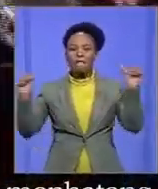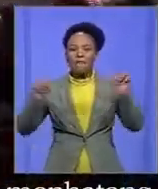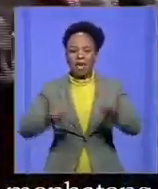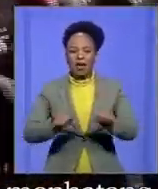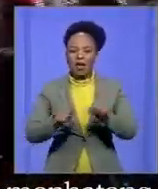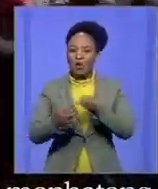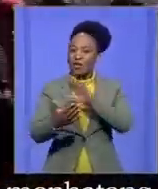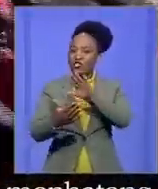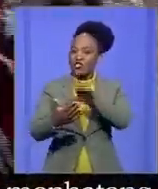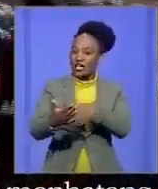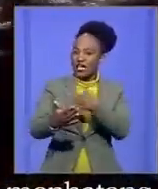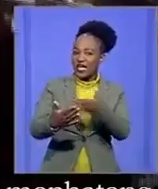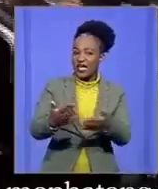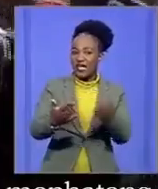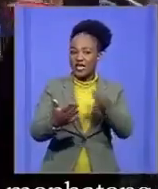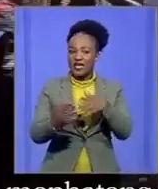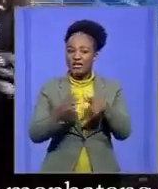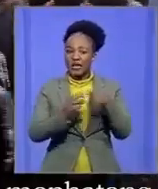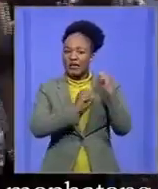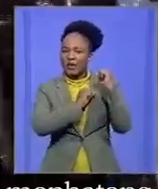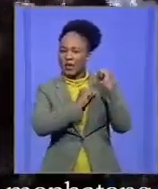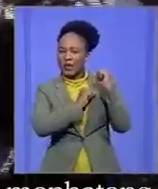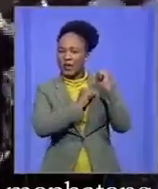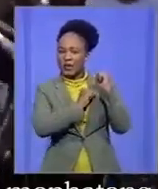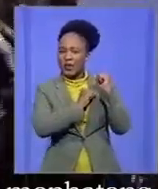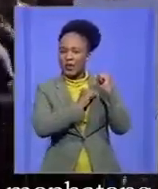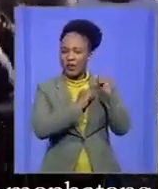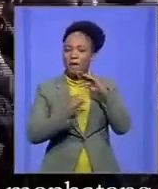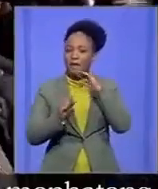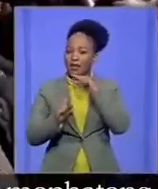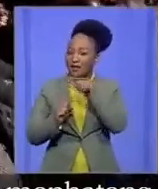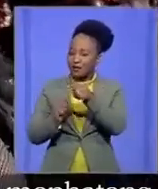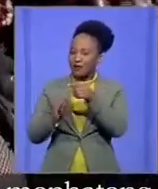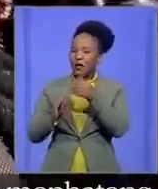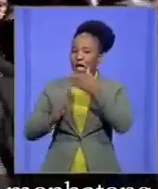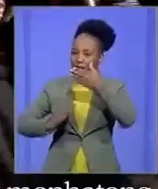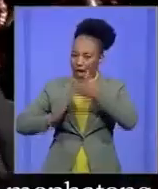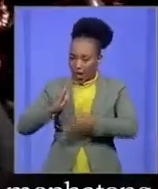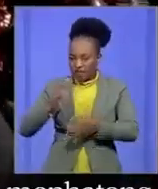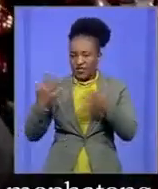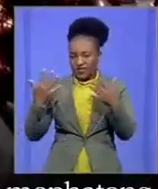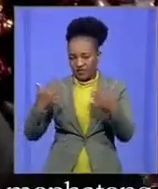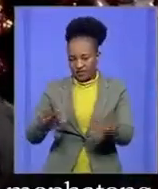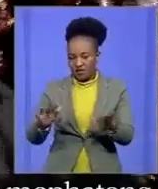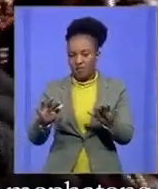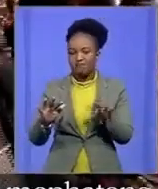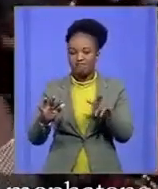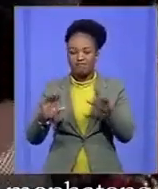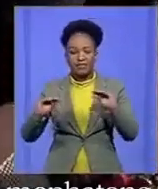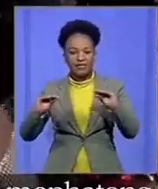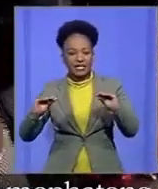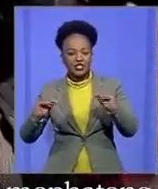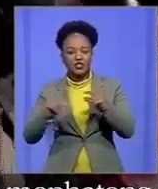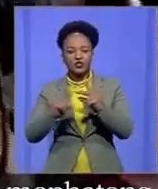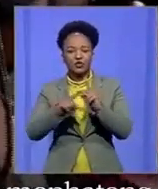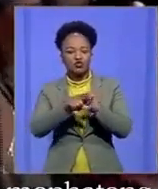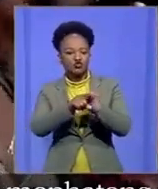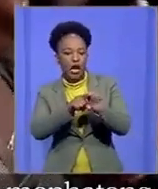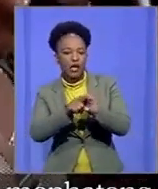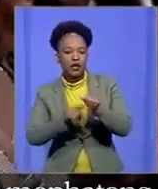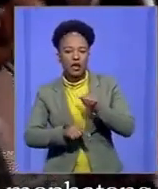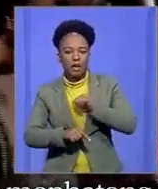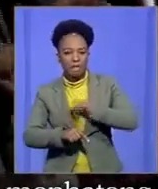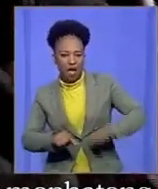ka sebopego se ke sešupo sa gore koma e fihlile mafelelong se ke morago ga go rutwa dikoma mekgwa le maitshwaro a